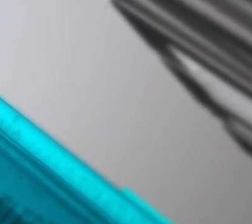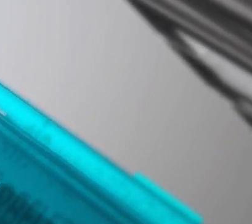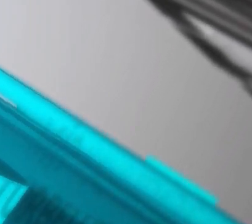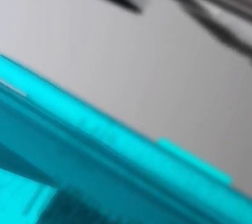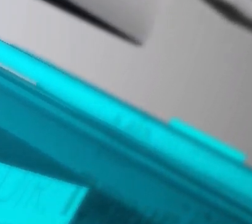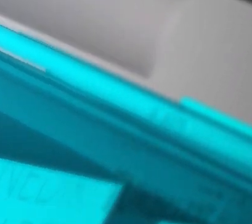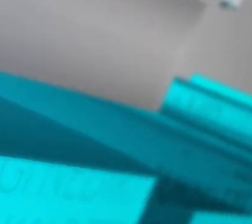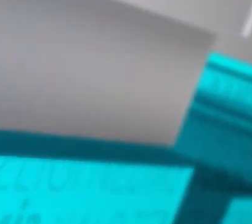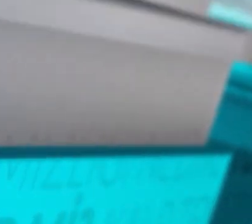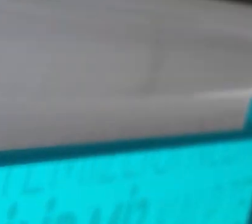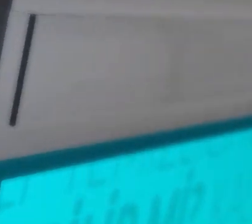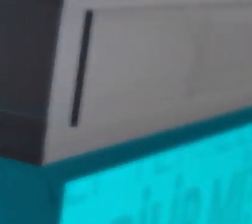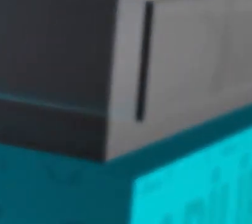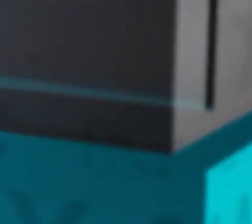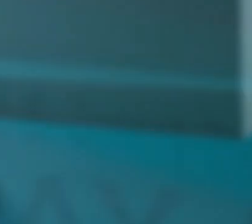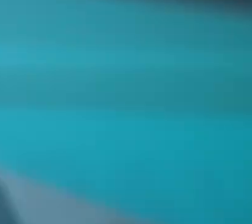Evet